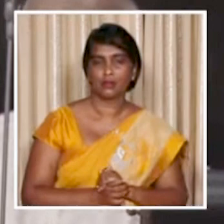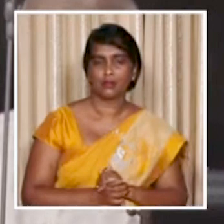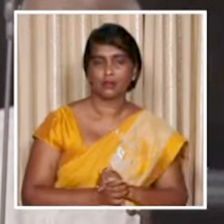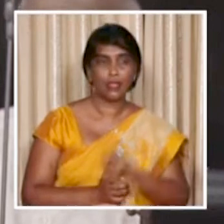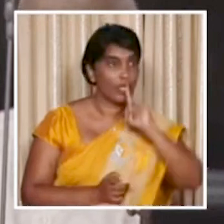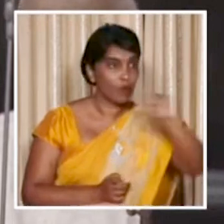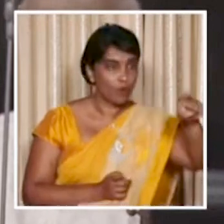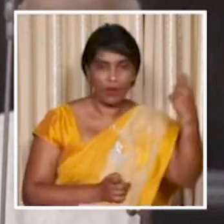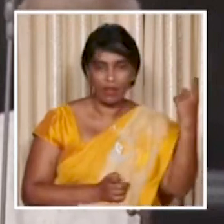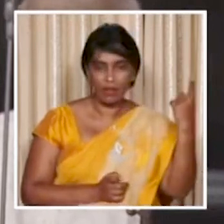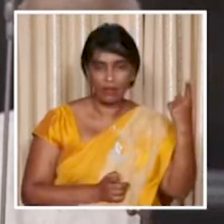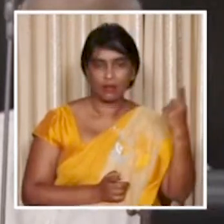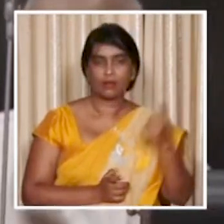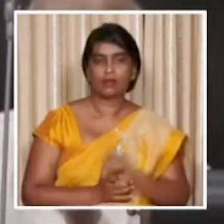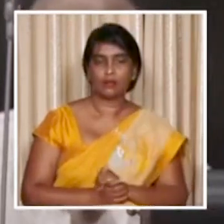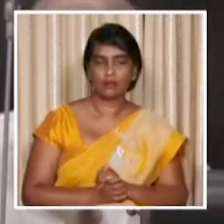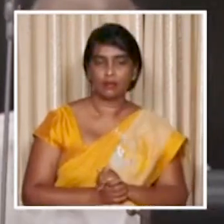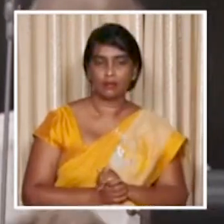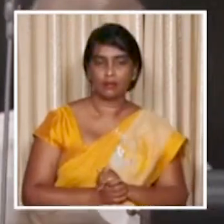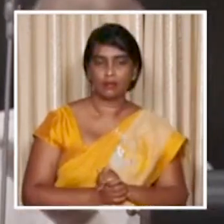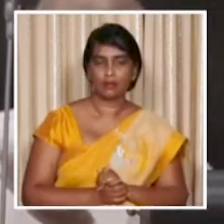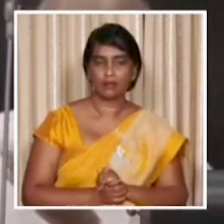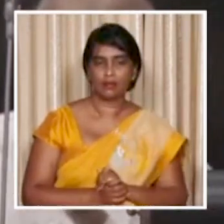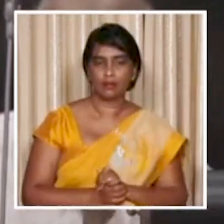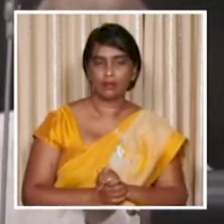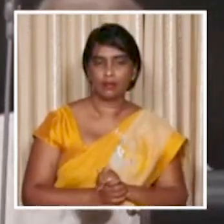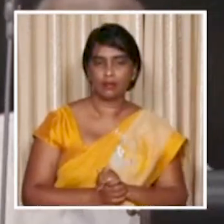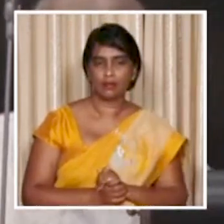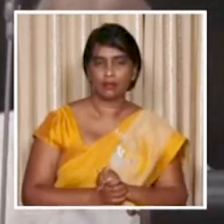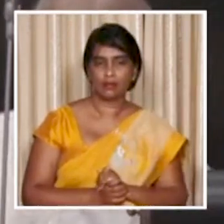ඔබතුමාට කිව්වේ නැද්ද? සජ්ජමේ